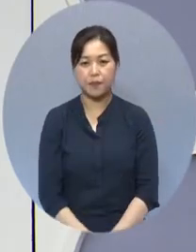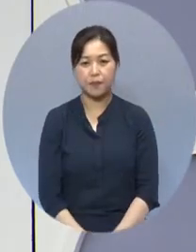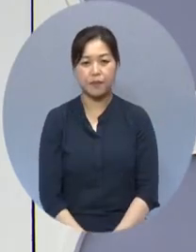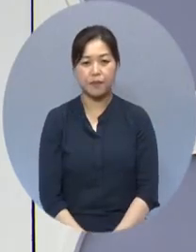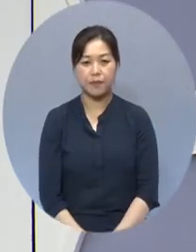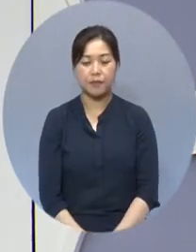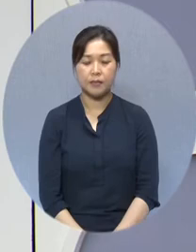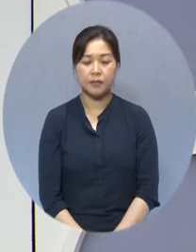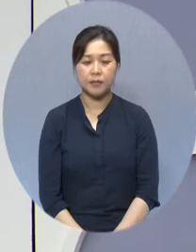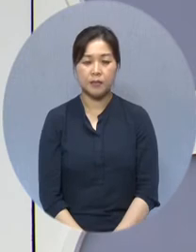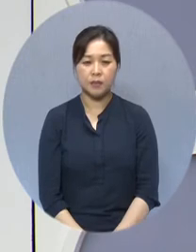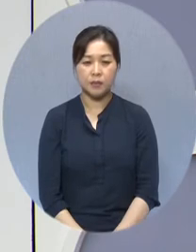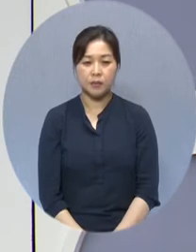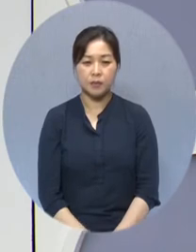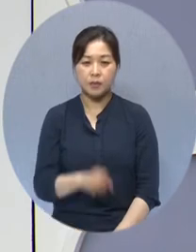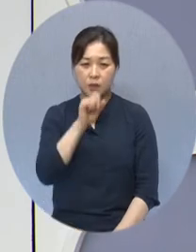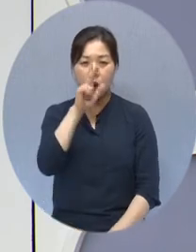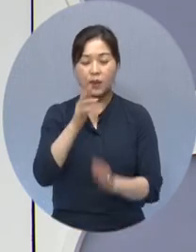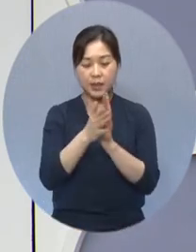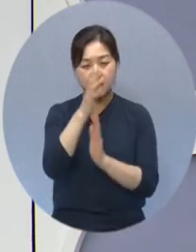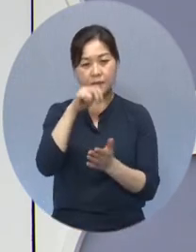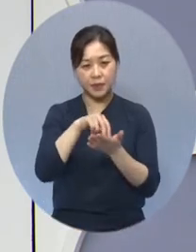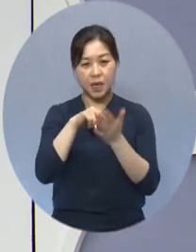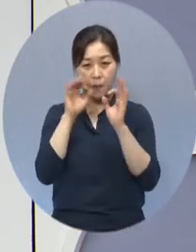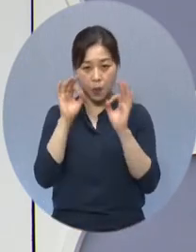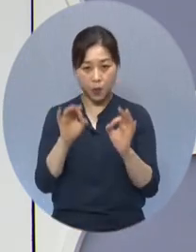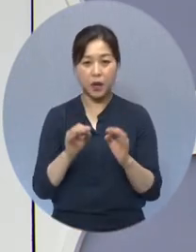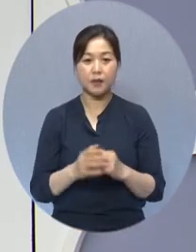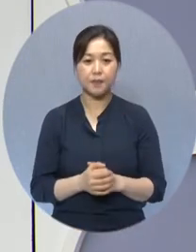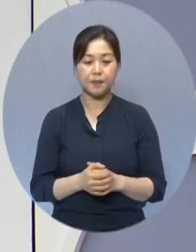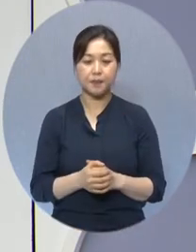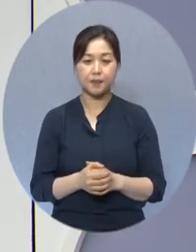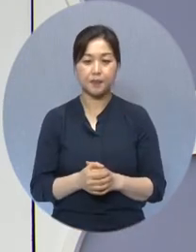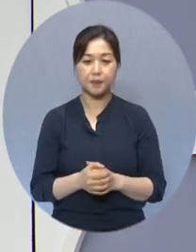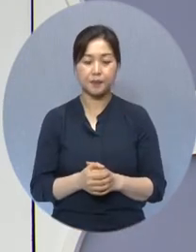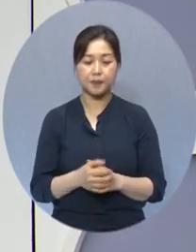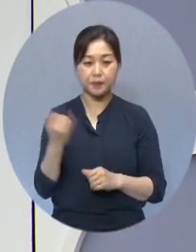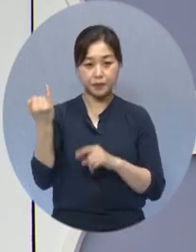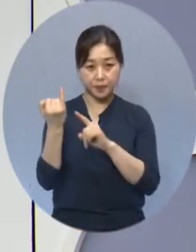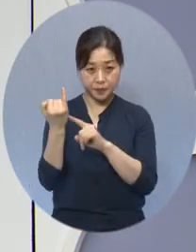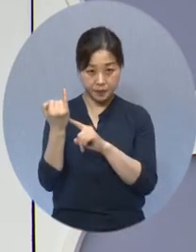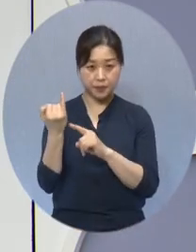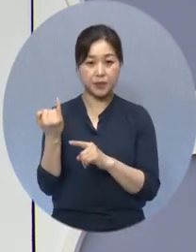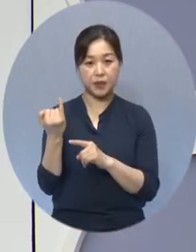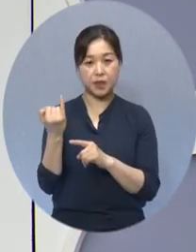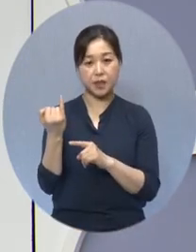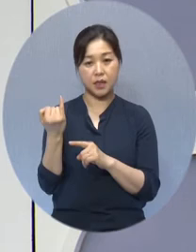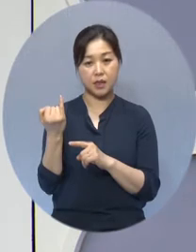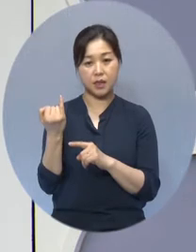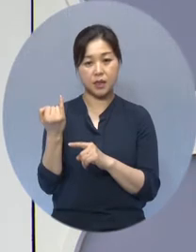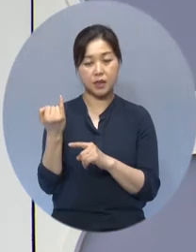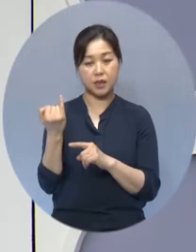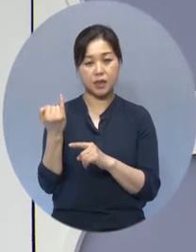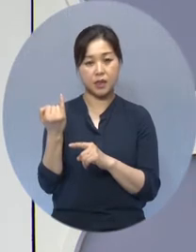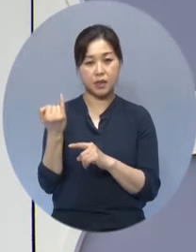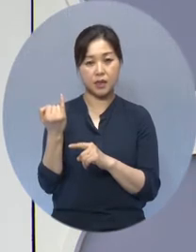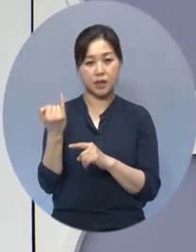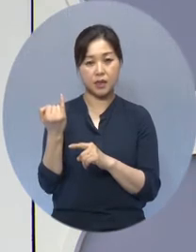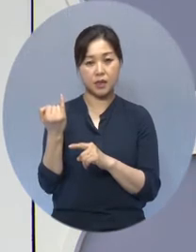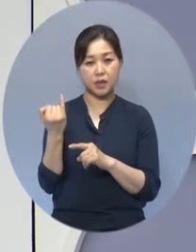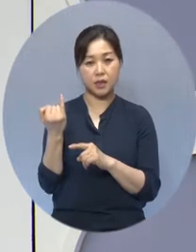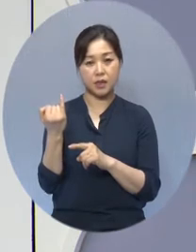우리 이제 용인 씨 입장에서 보니까 우리 어머니들이 정말